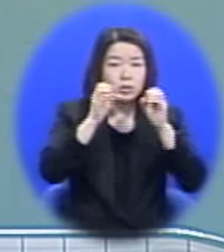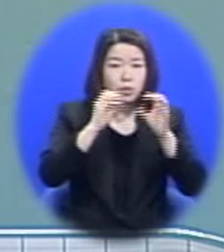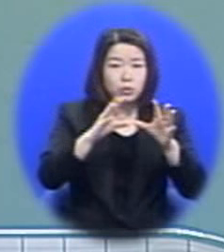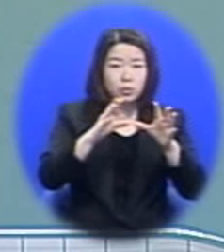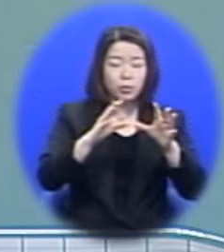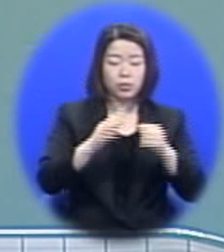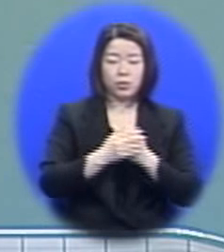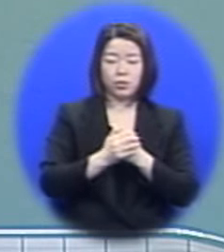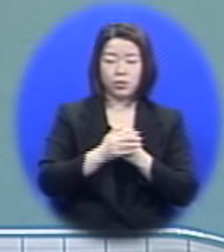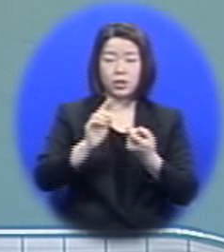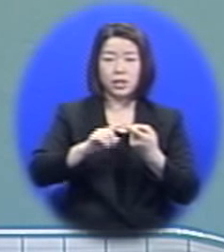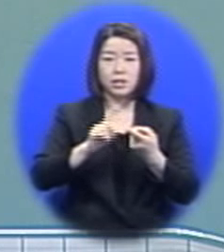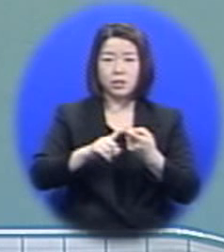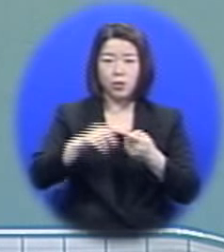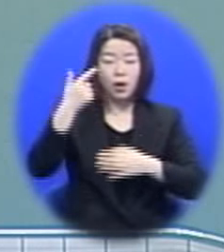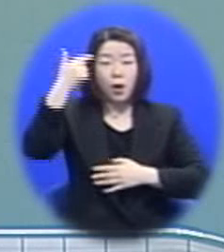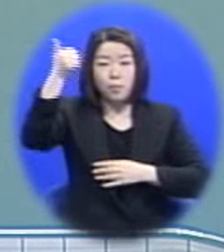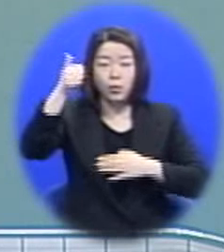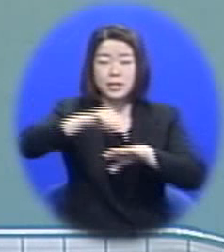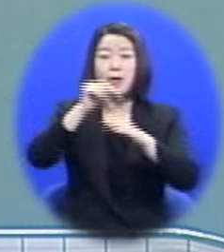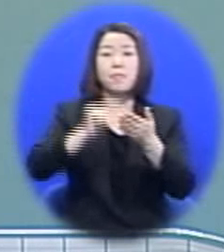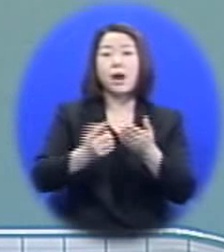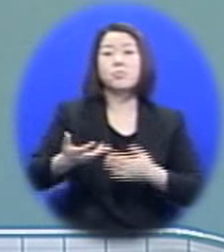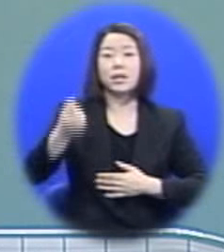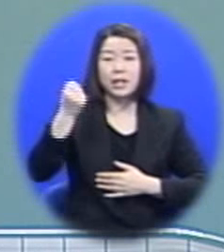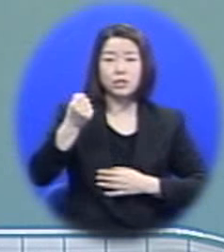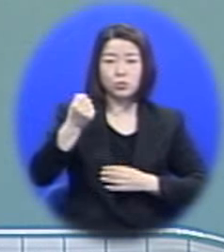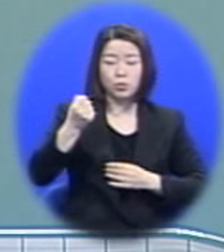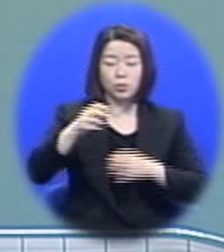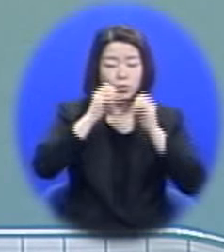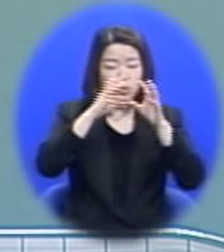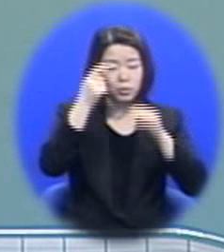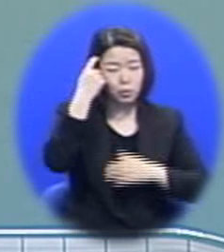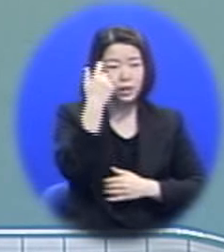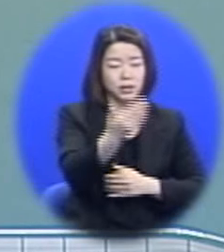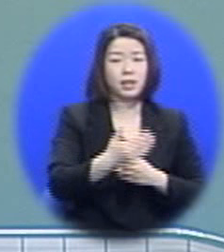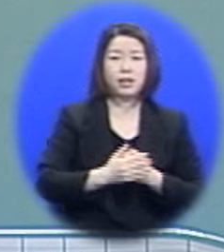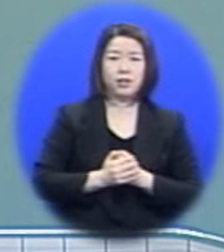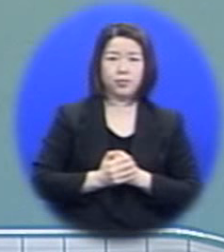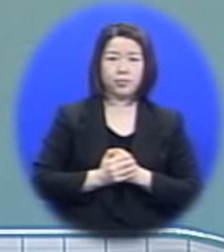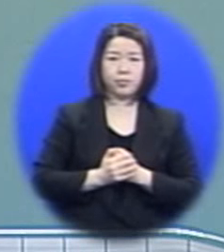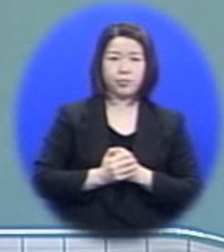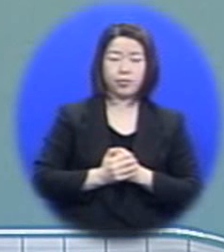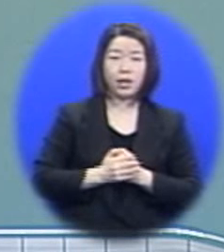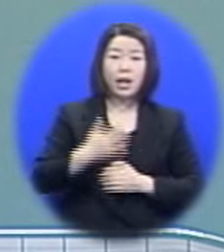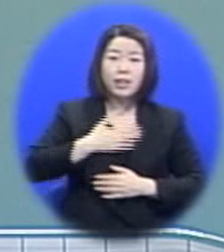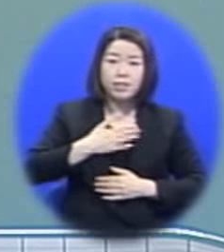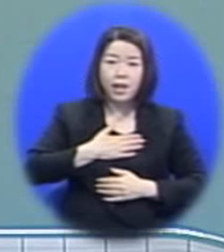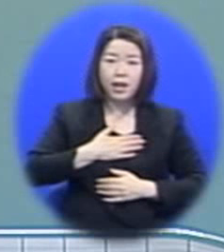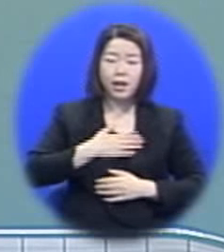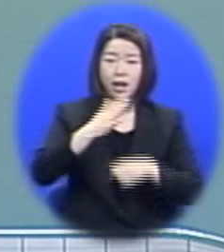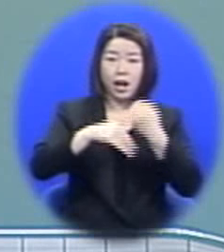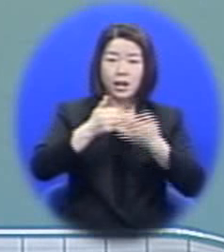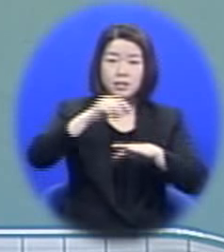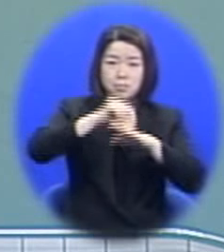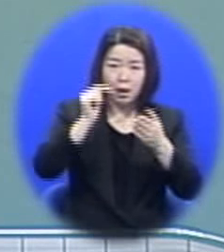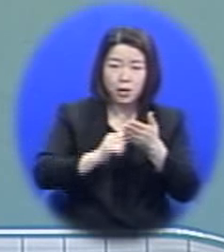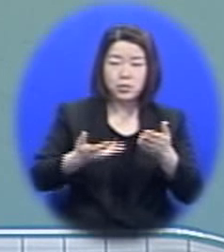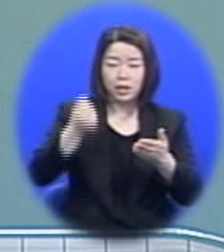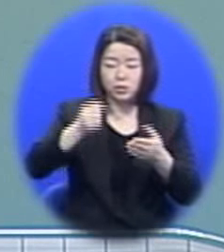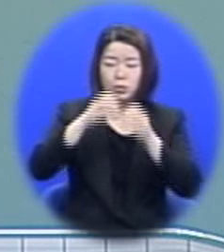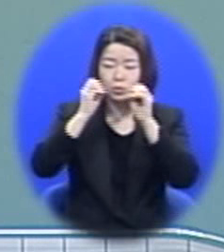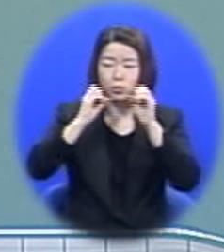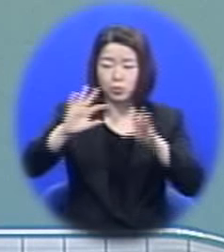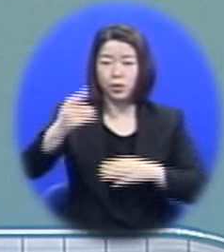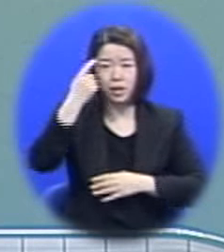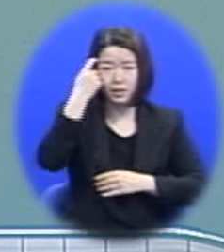마음으로 하느냐? 너 어떻게 전도를 목사 마음으로 해? 내 마음으로 해지. 내